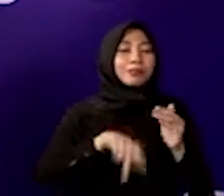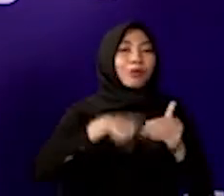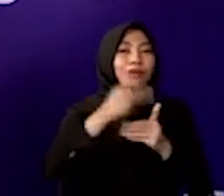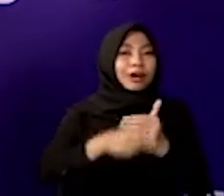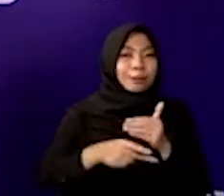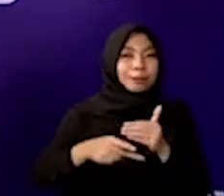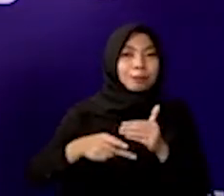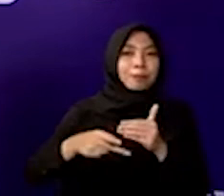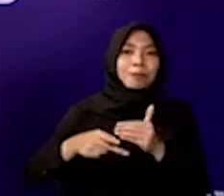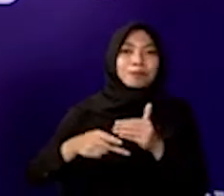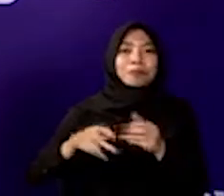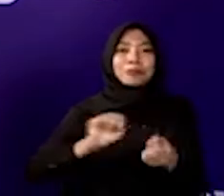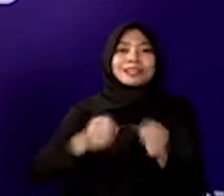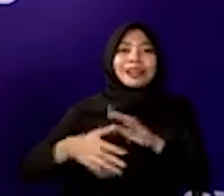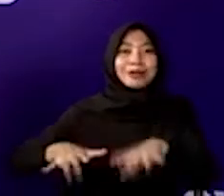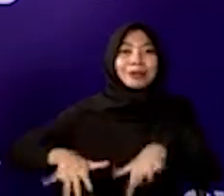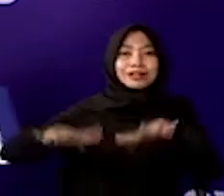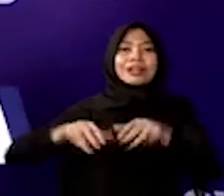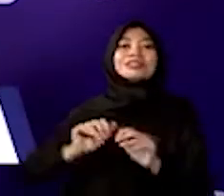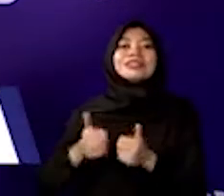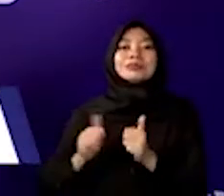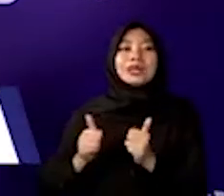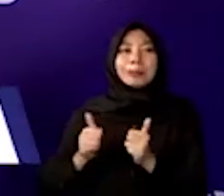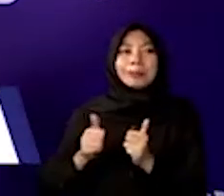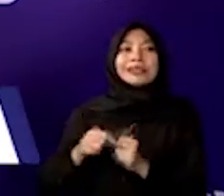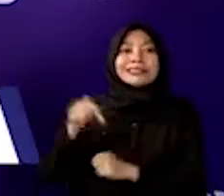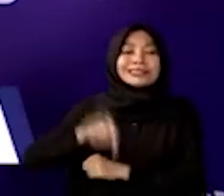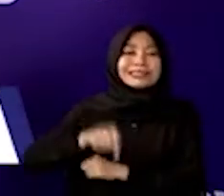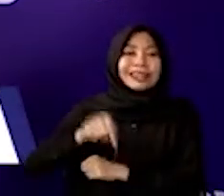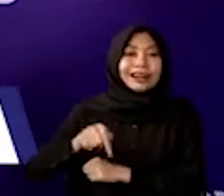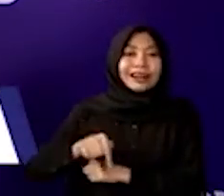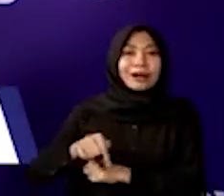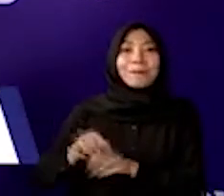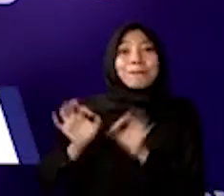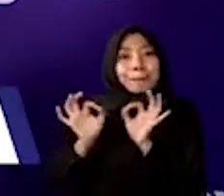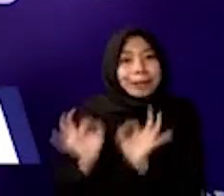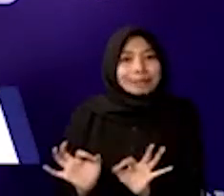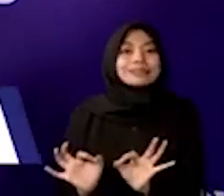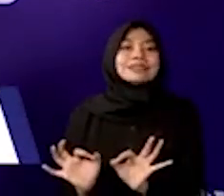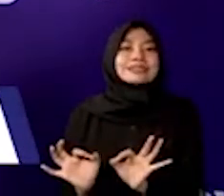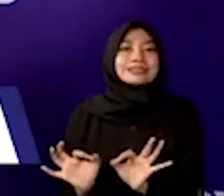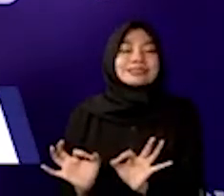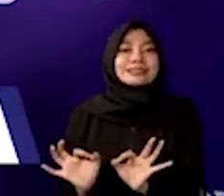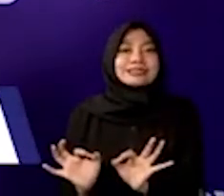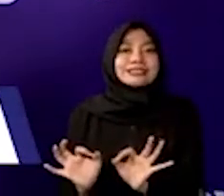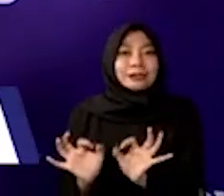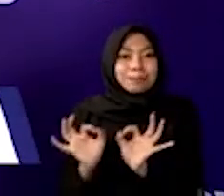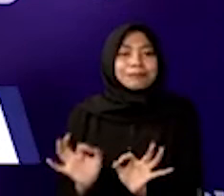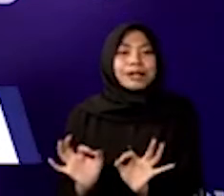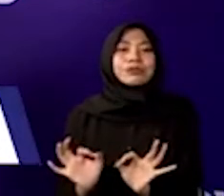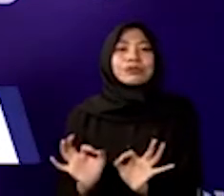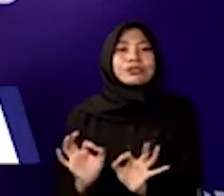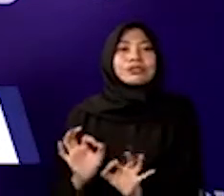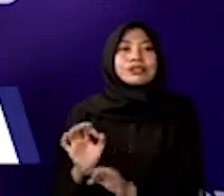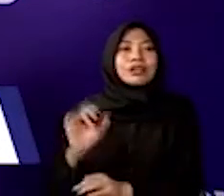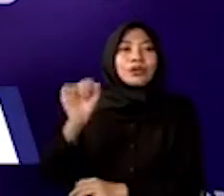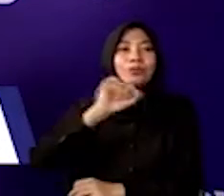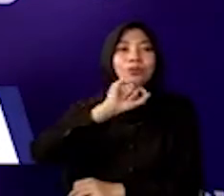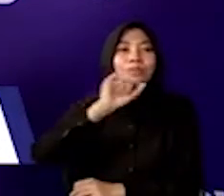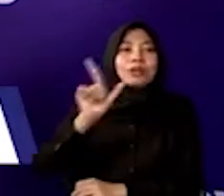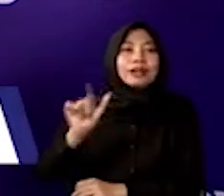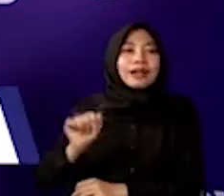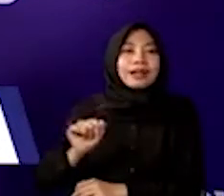dengan mitigasi termasuk ee sekarang ini ee bertepatan dengan hari ee bulan